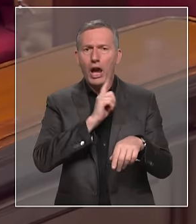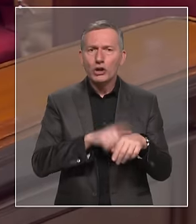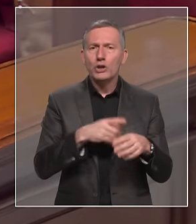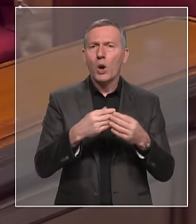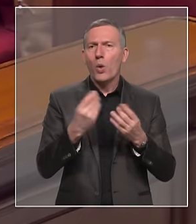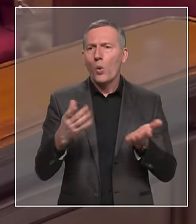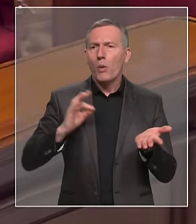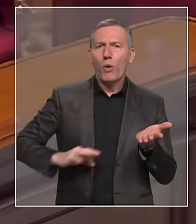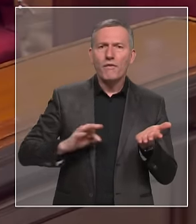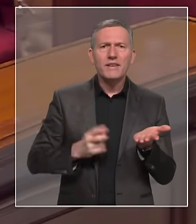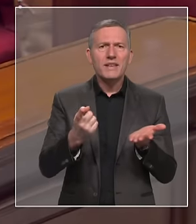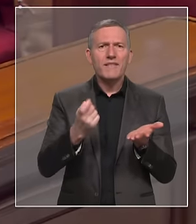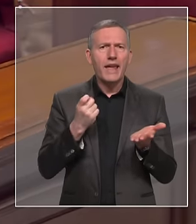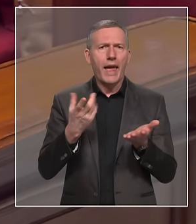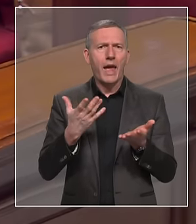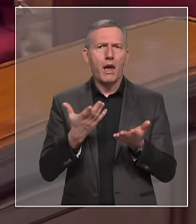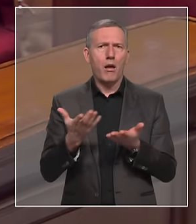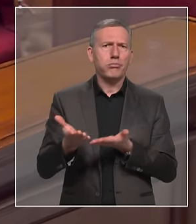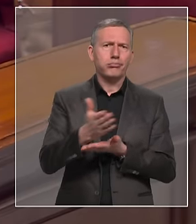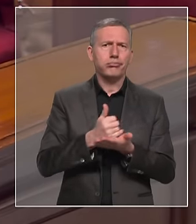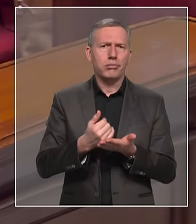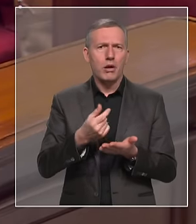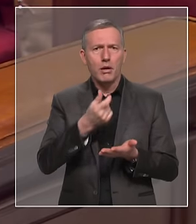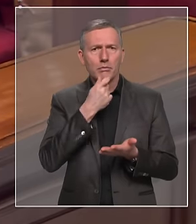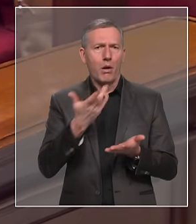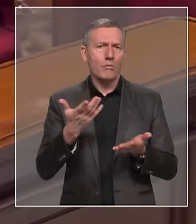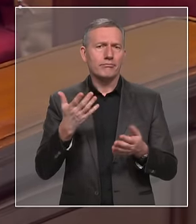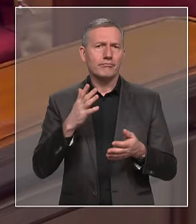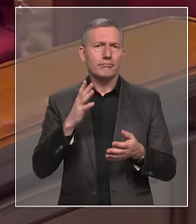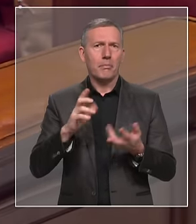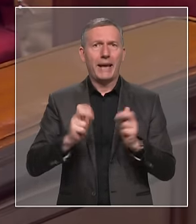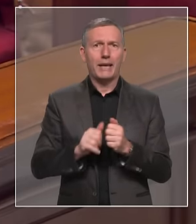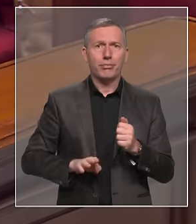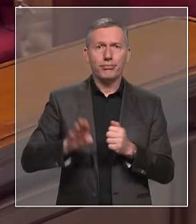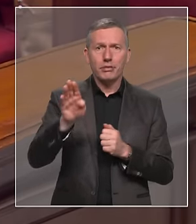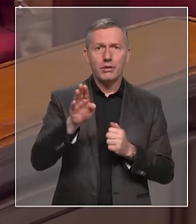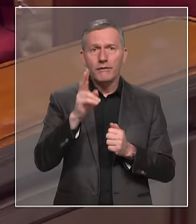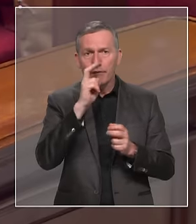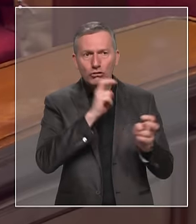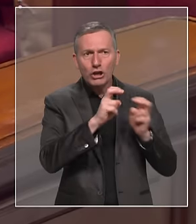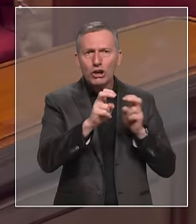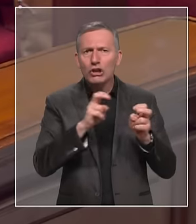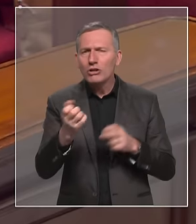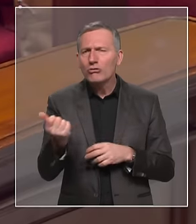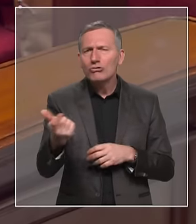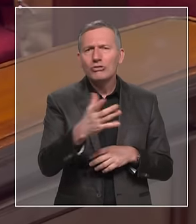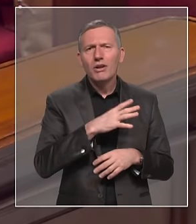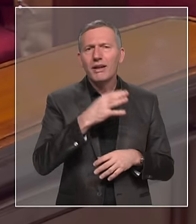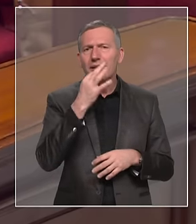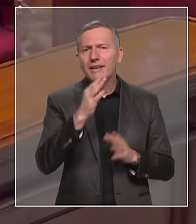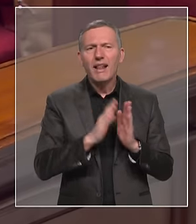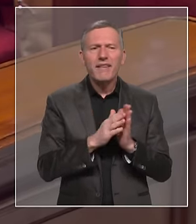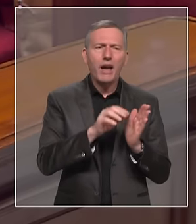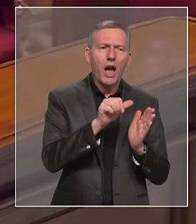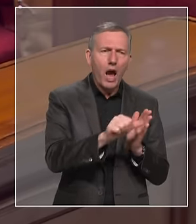de profits indus liés à la spéculation dans le cadre de l'inflation. Pas pour aller chercher, comme je peux le lire ici ou là, le livret A